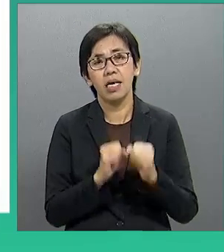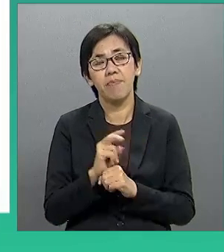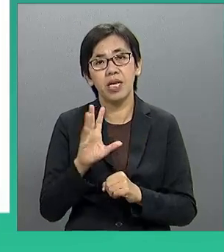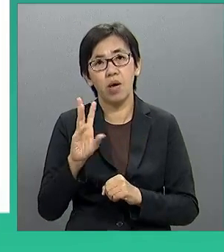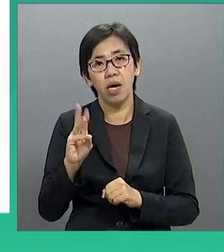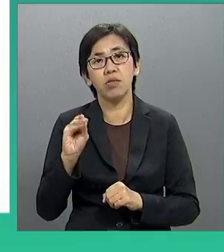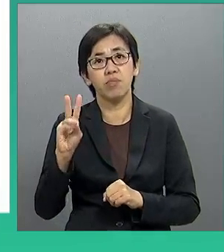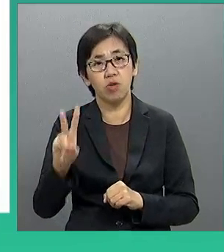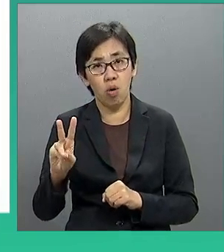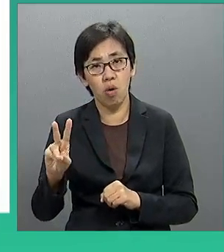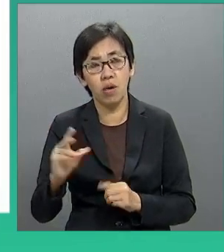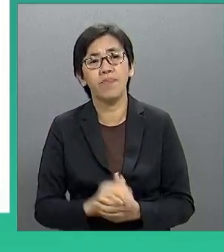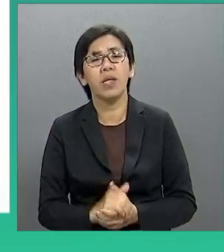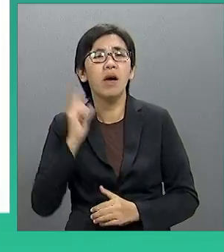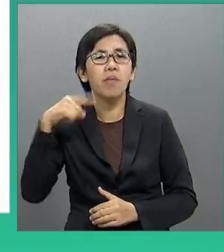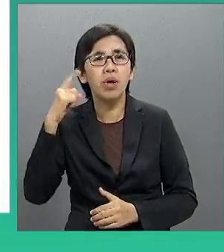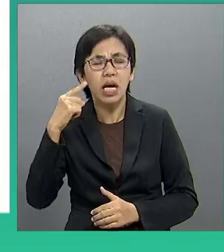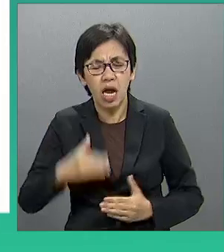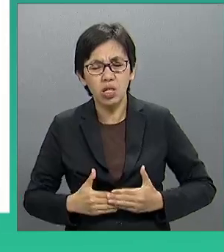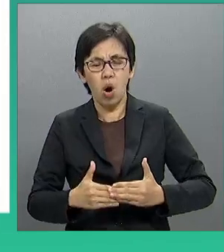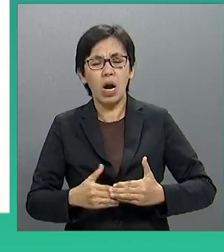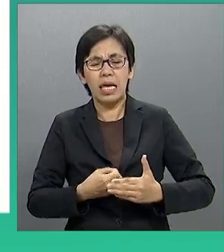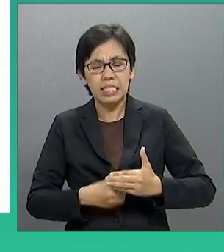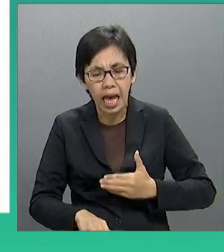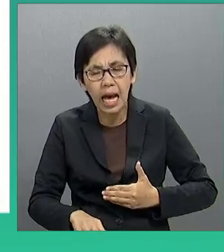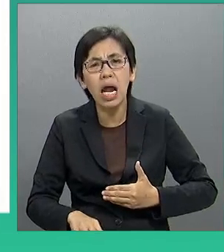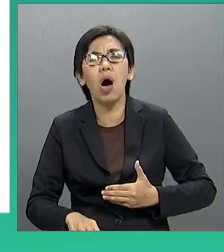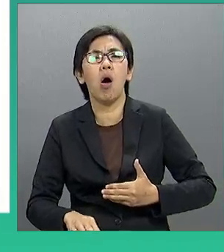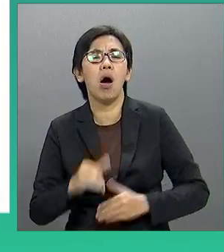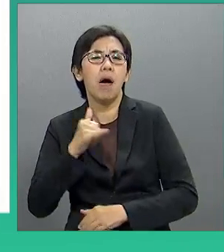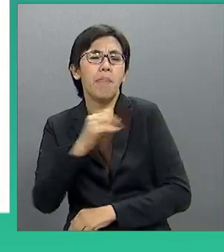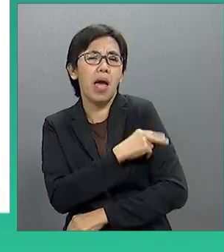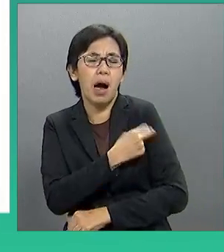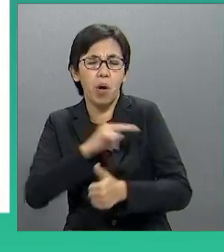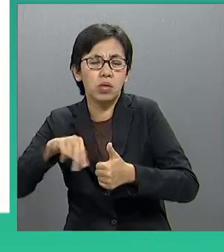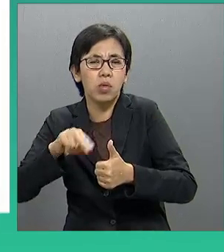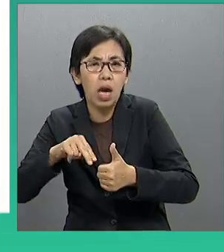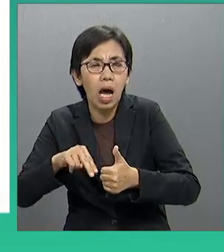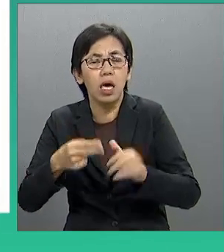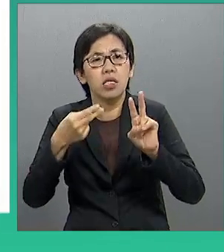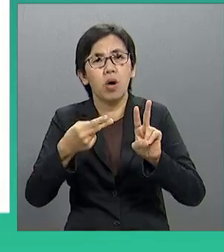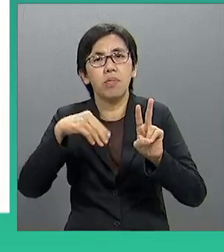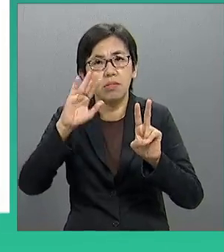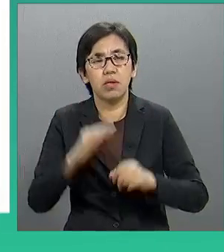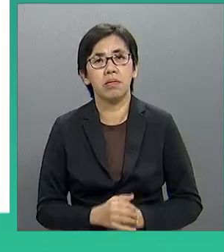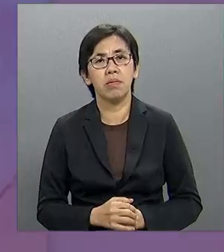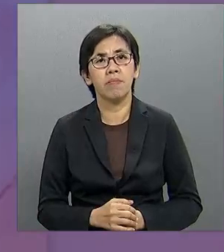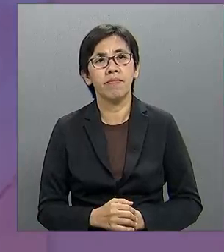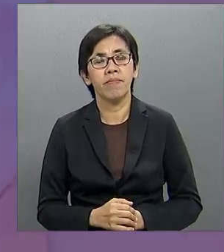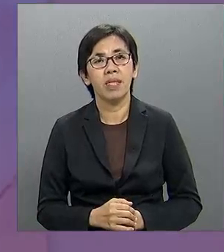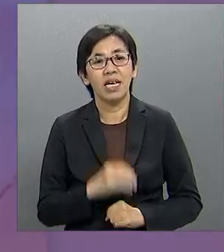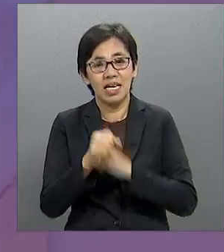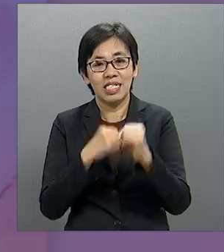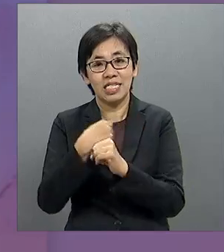ยังคงมีผู้หญิงที่บาดเจ็บจากการทำแท้งแล้วมารักษากว่า 2หมื่นล้านว่าแม้ว่าในระยะ 10ปีที่ผ่าน